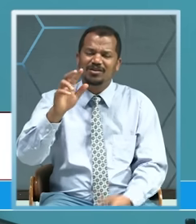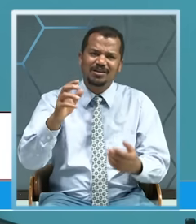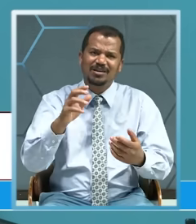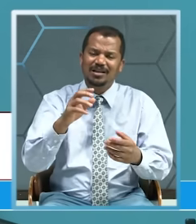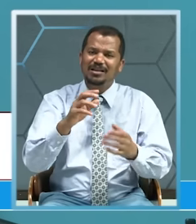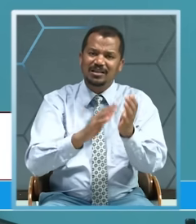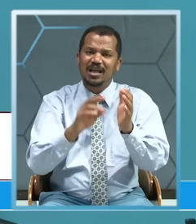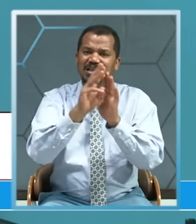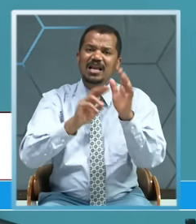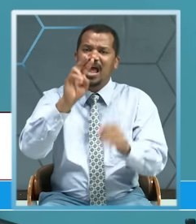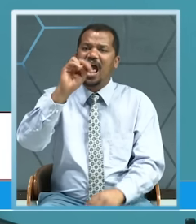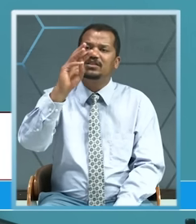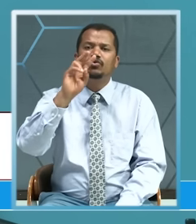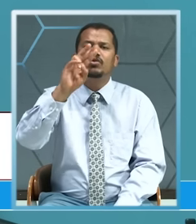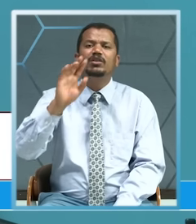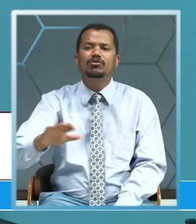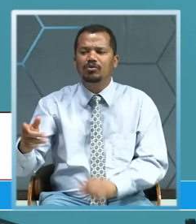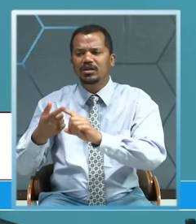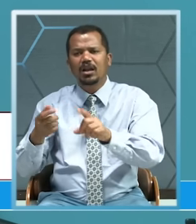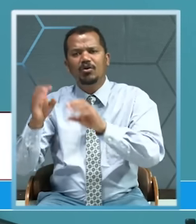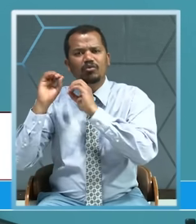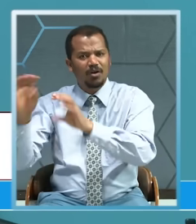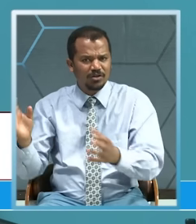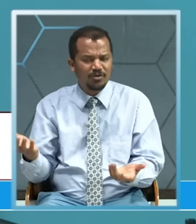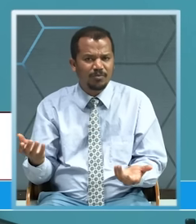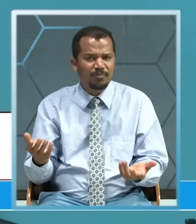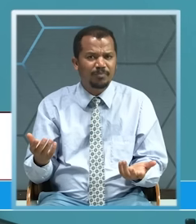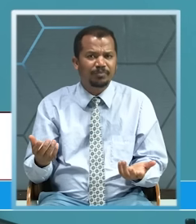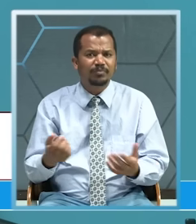23 ማን 26 ነው ሁለቱ ልጆች ገለው የትም ይጣሏቸው።